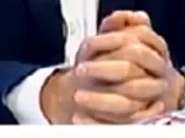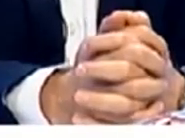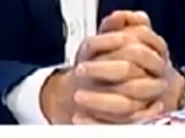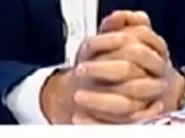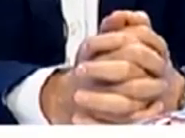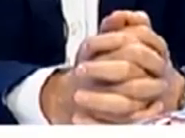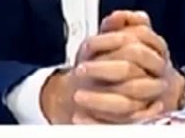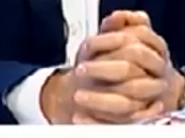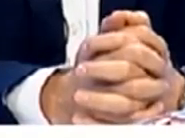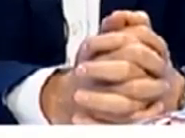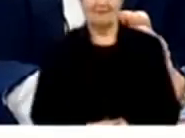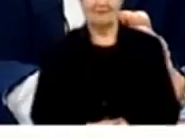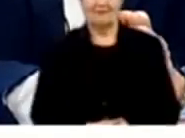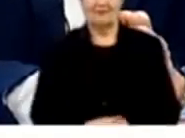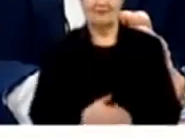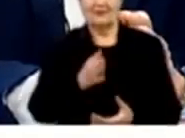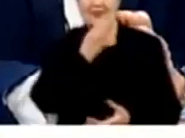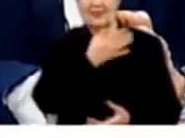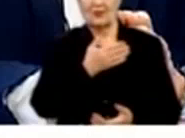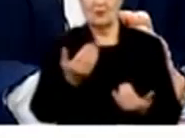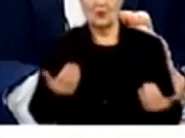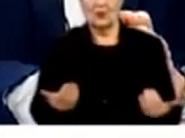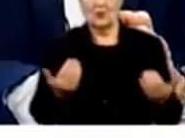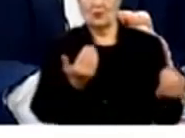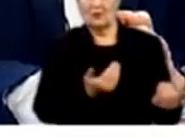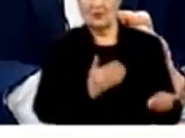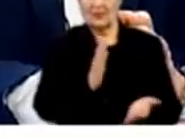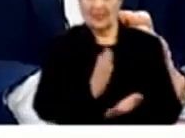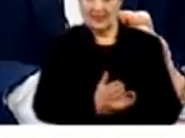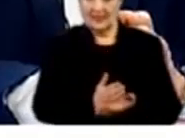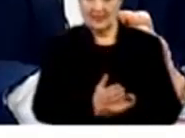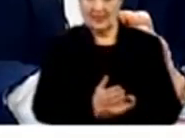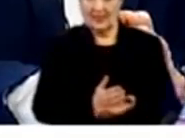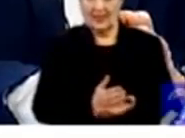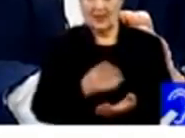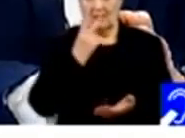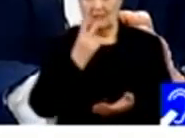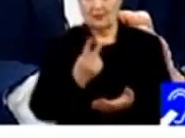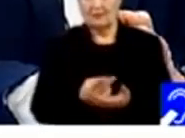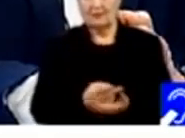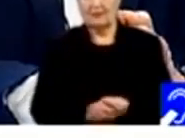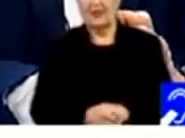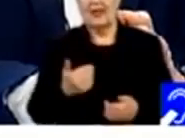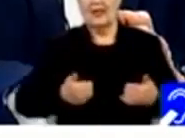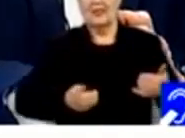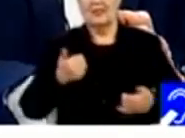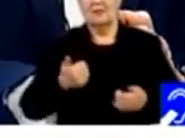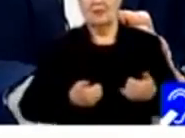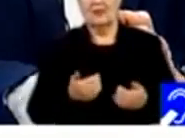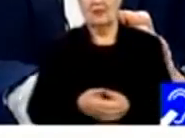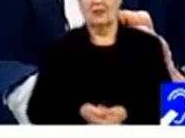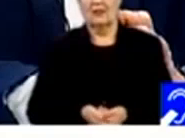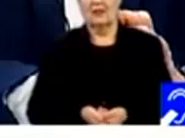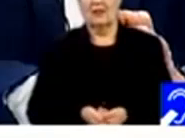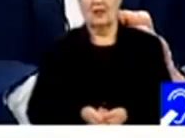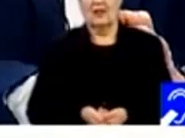Deci, timpii dumneavoastră i-aveți afișat acolo pe ecran, să dăm start dezbaterilor. Procedem la